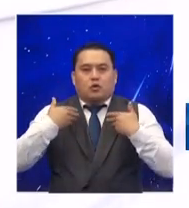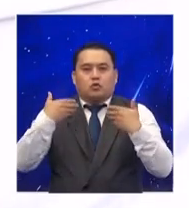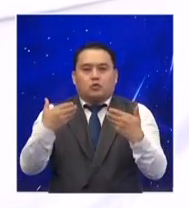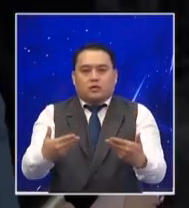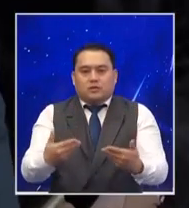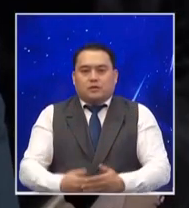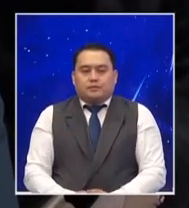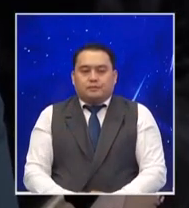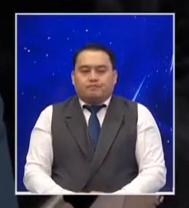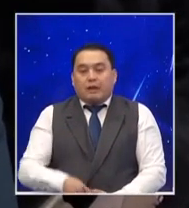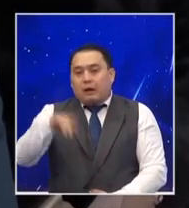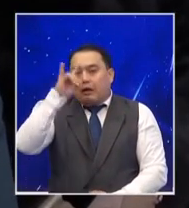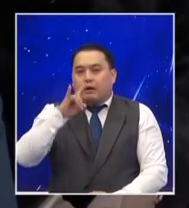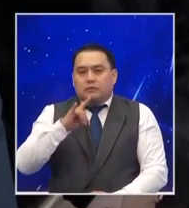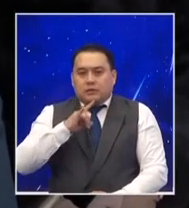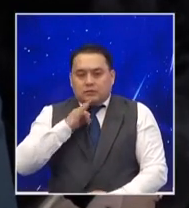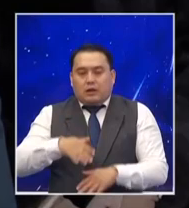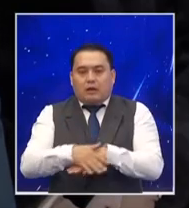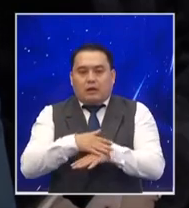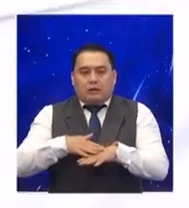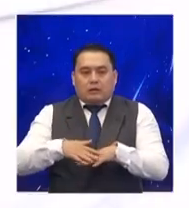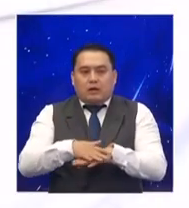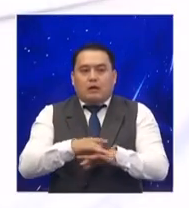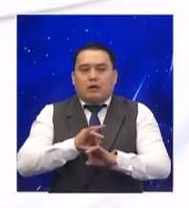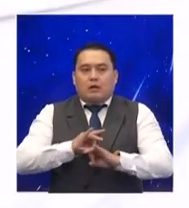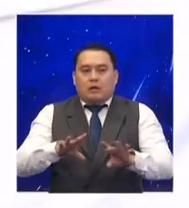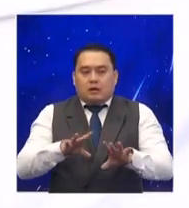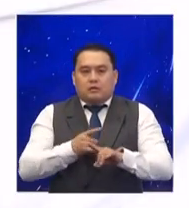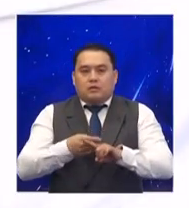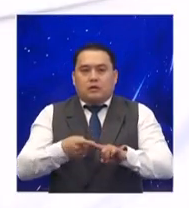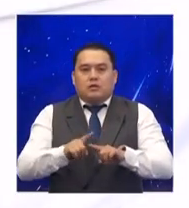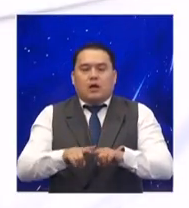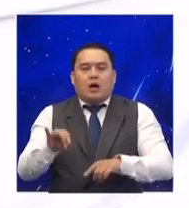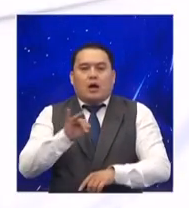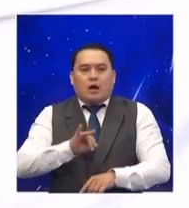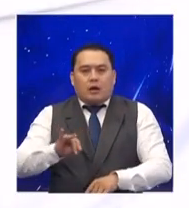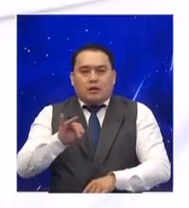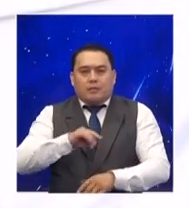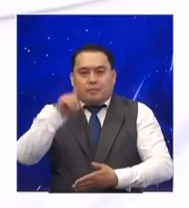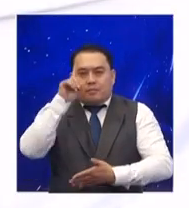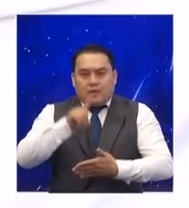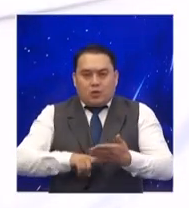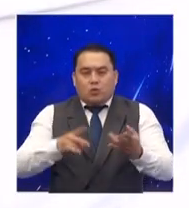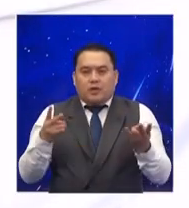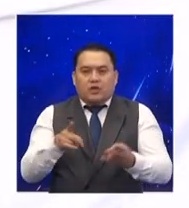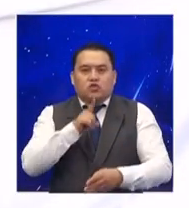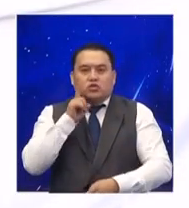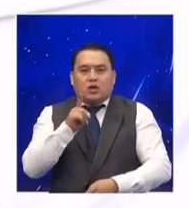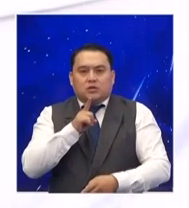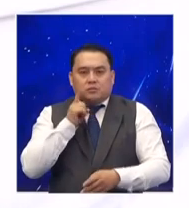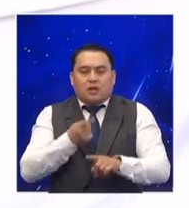етіңіздер. Қазақта айтат, тозған ел тарихын жаспен